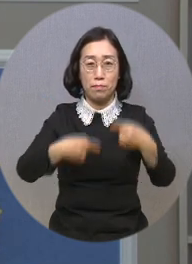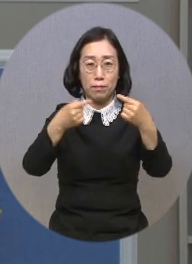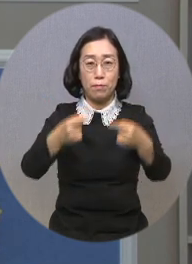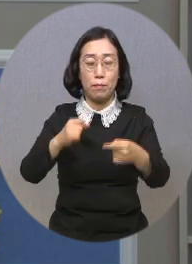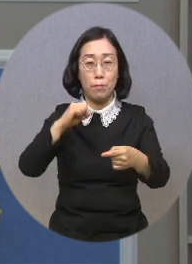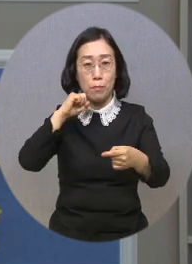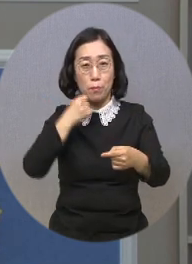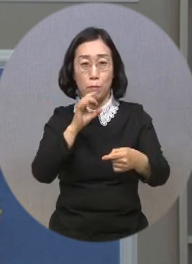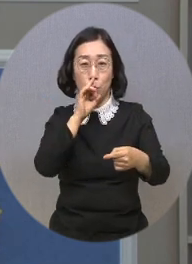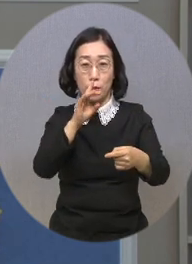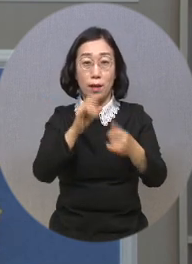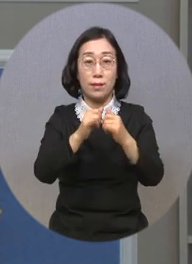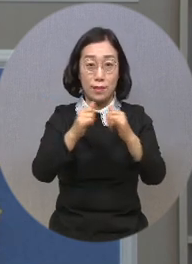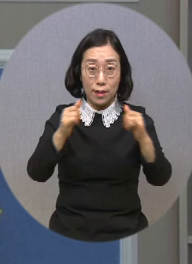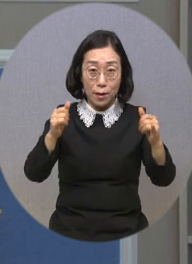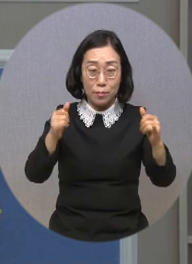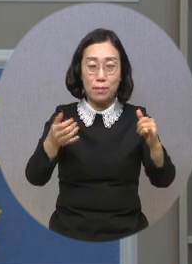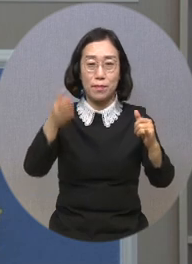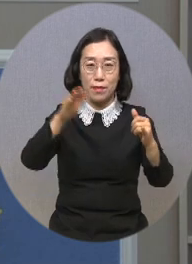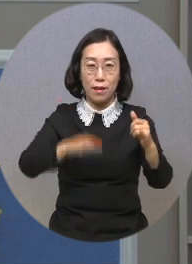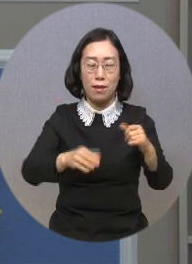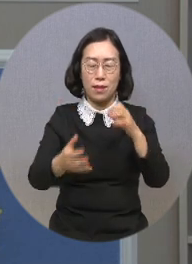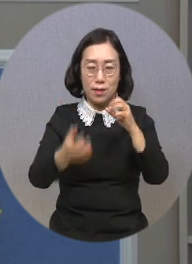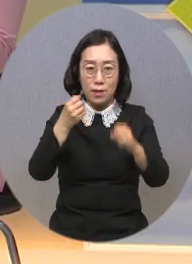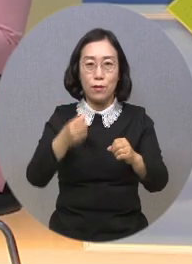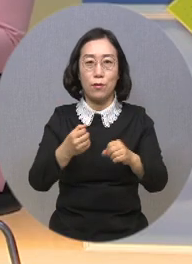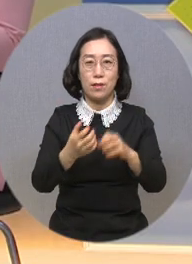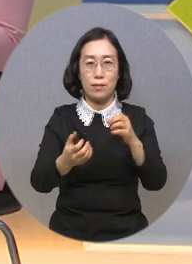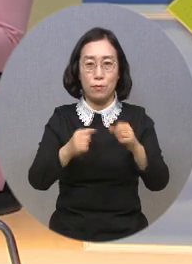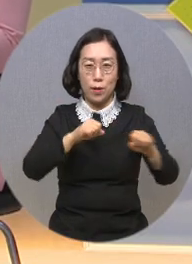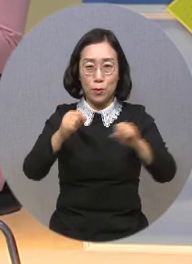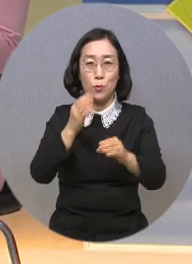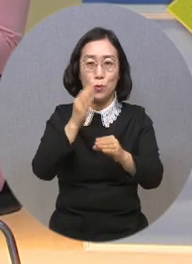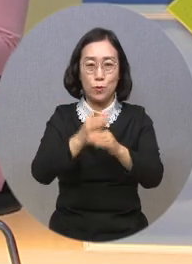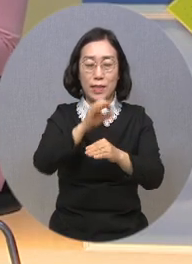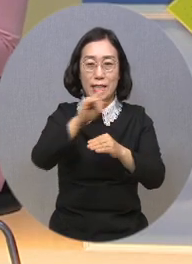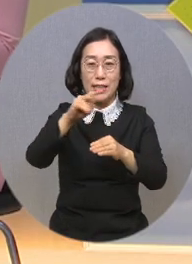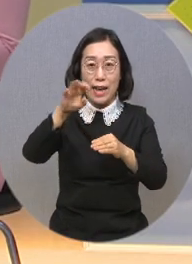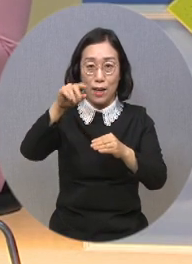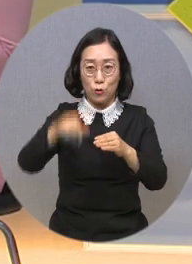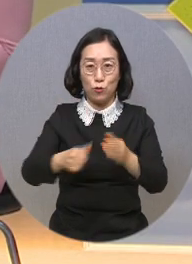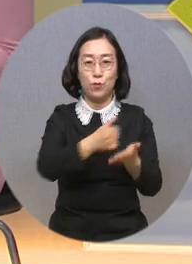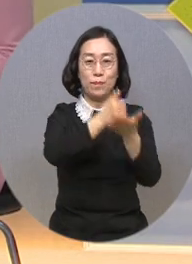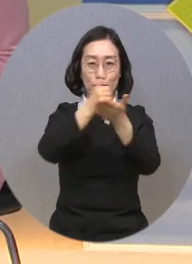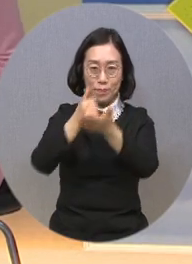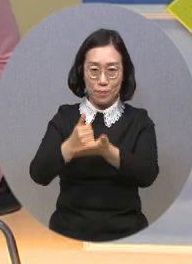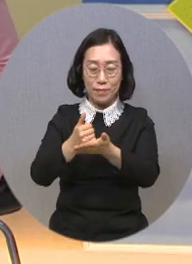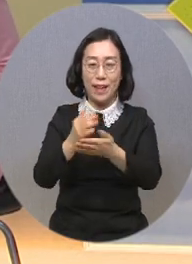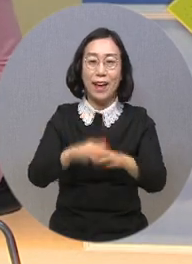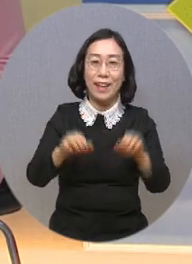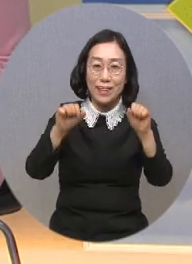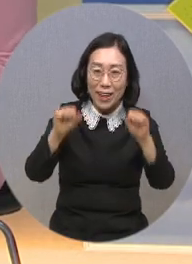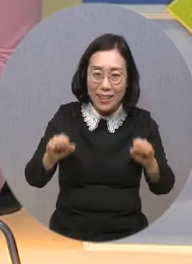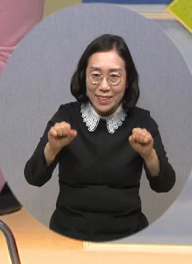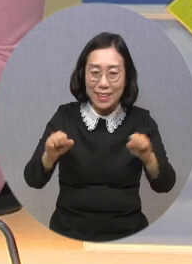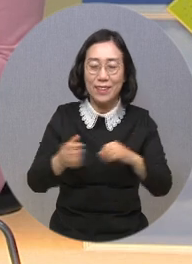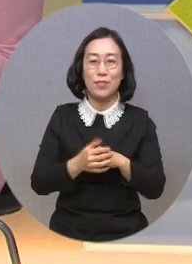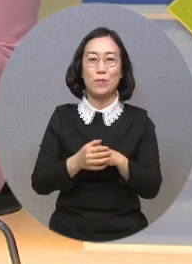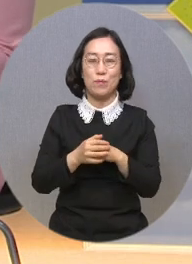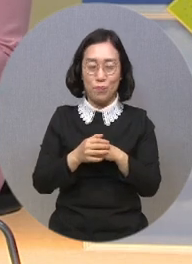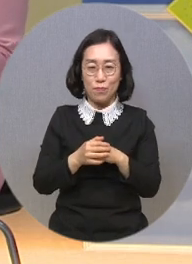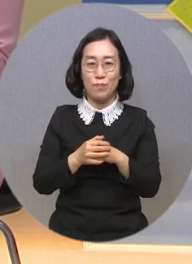나눔에 동참하고 있는 주인공을 모셔보겠습니다. 이양수 씨를 소개합니다. 네, 안녕하세요. 예,